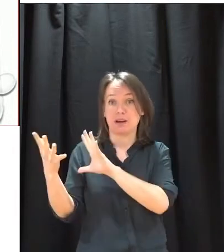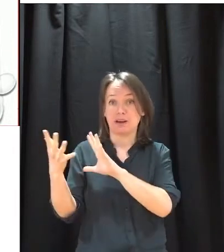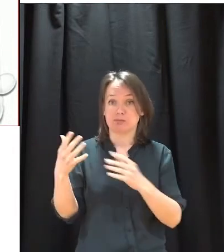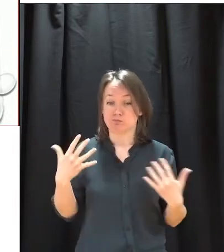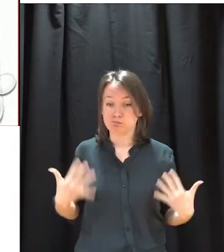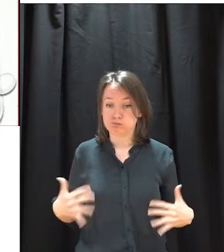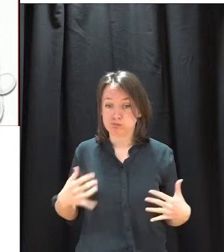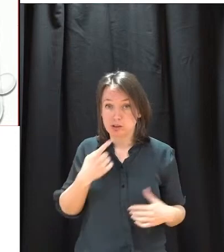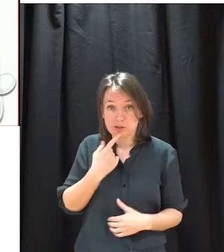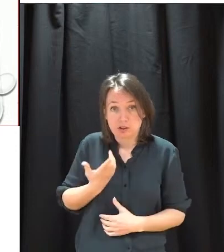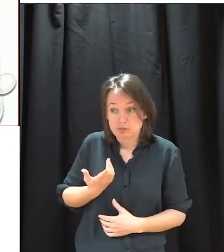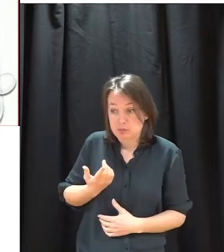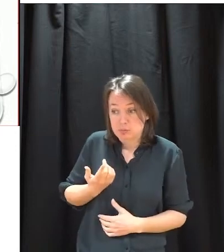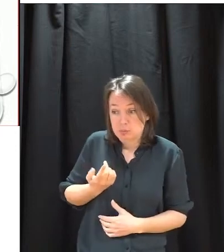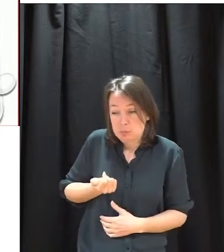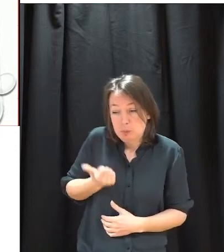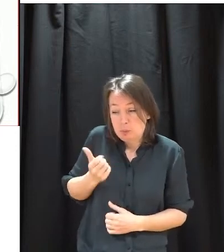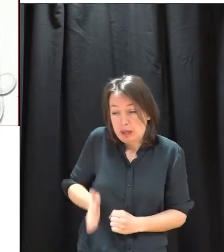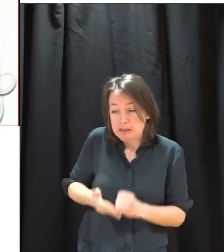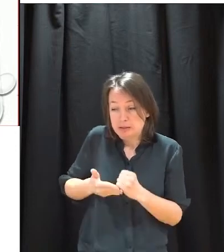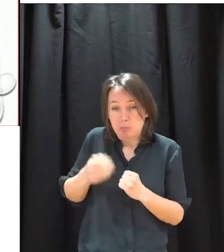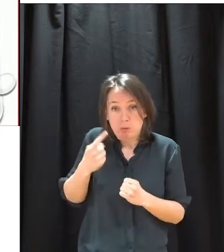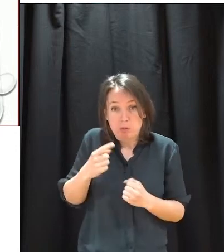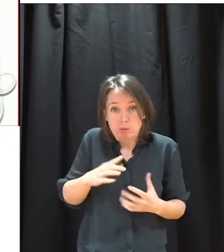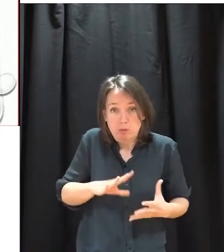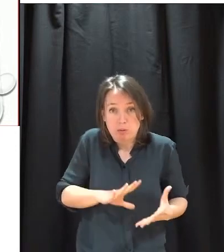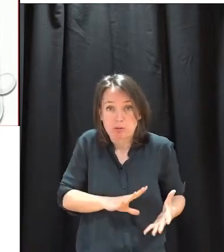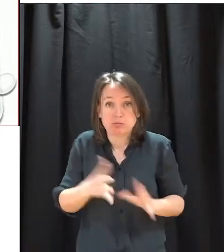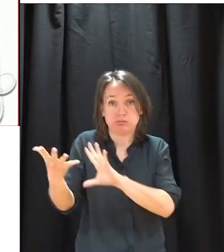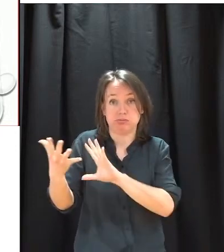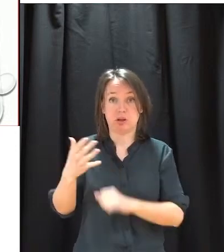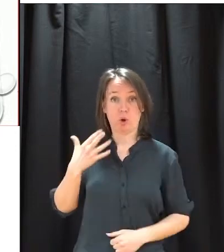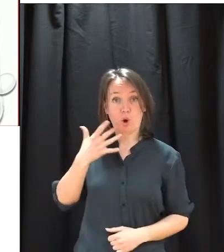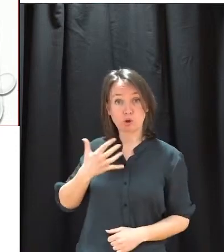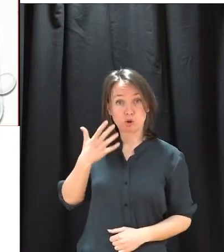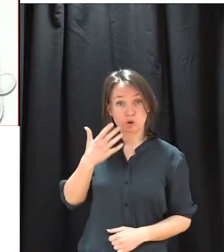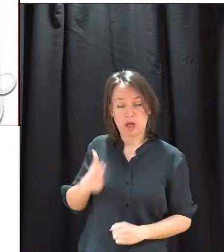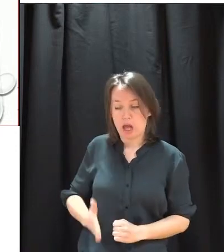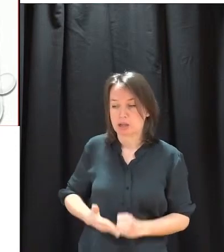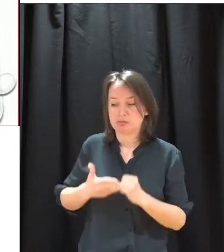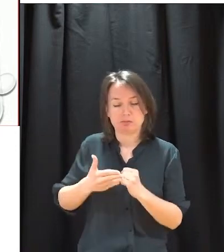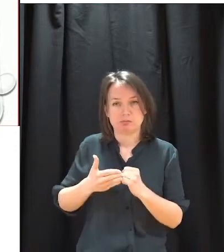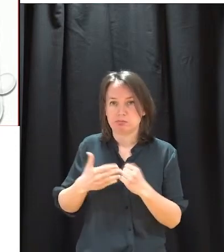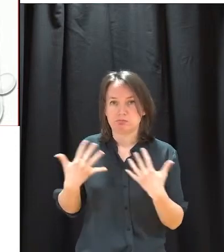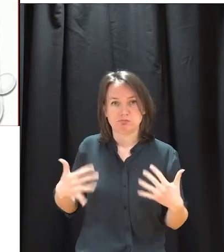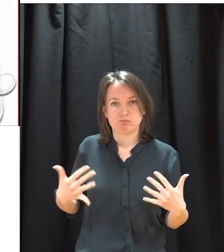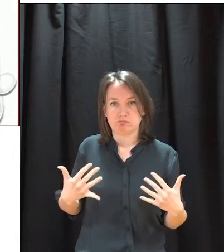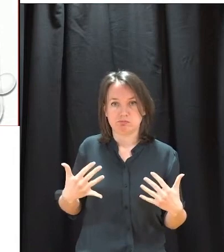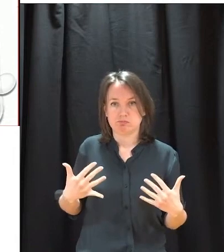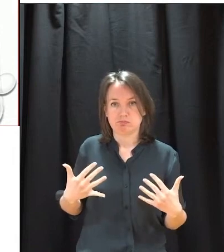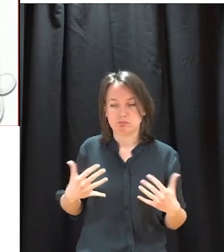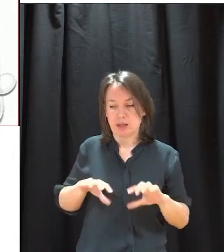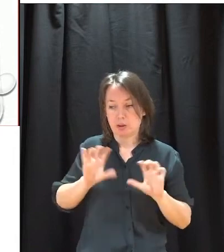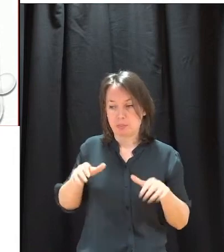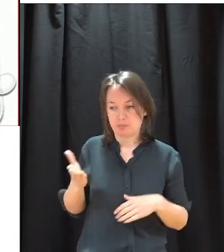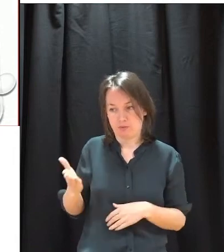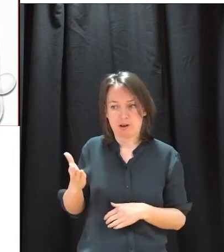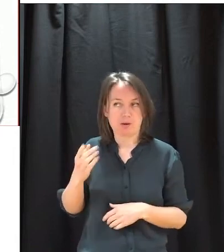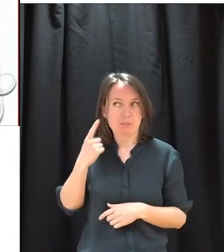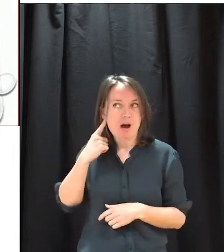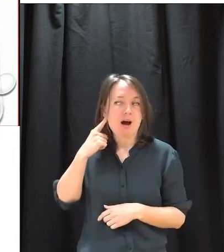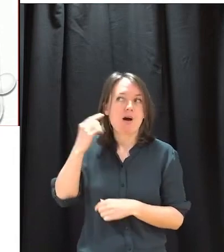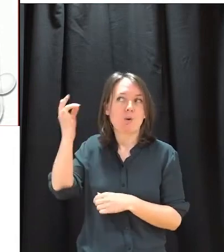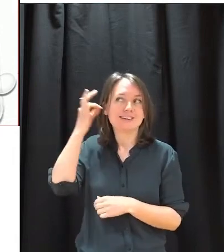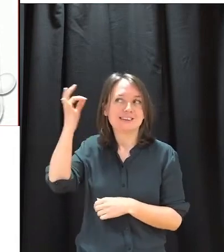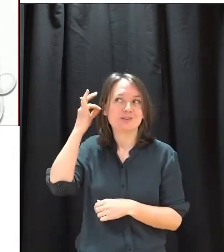se mettent en place. Et donc là, cette aide visuelle, qui est le code, l'a beaucoup aidé et lui a permis aussi de pouvoir enfin s'appuyer sur son audition. Donc